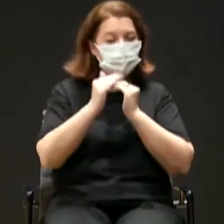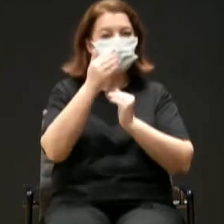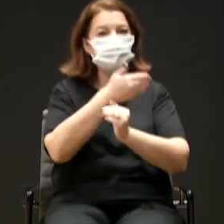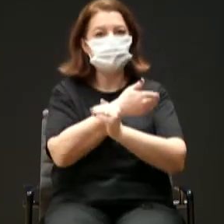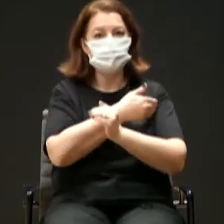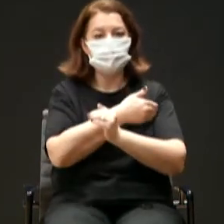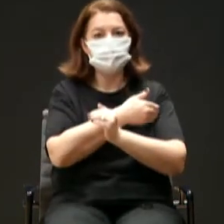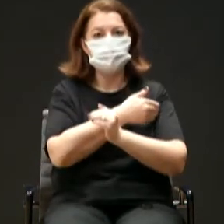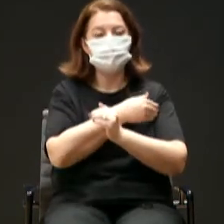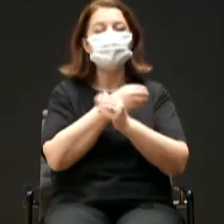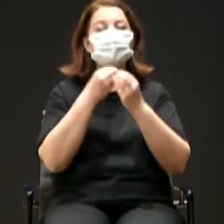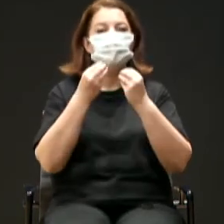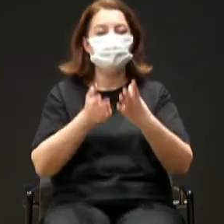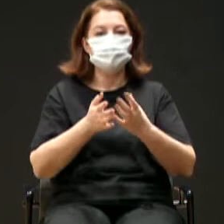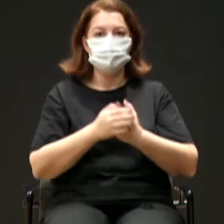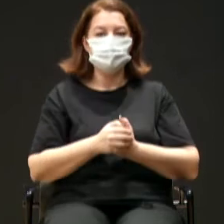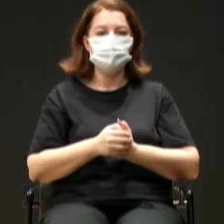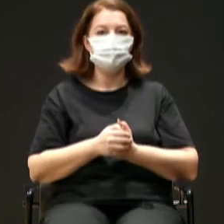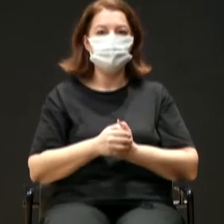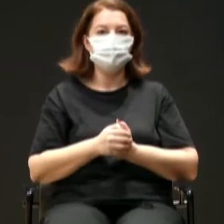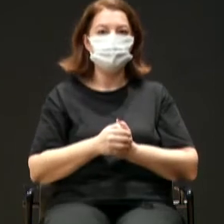hizmetine sunulmuştur.